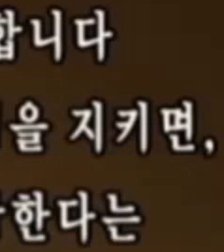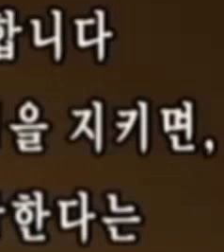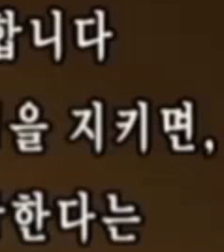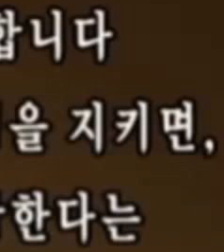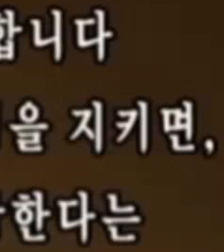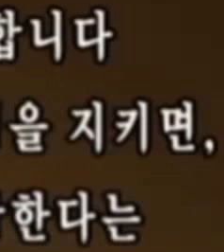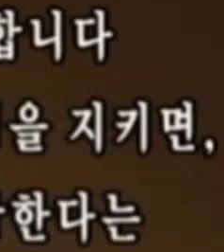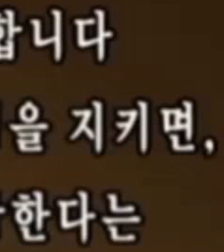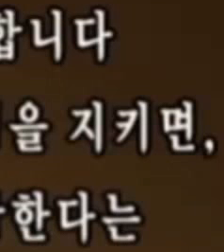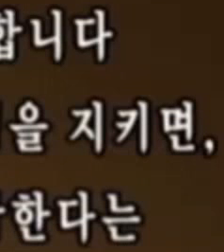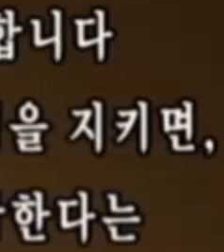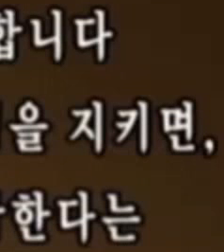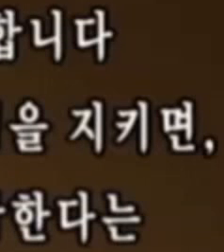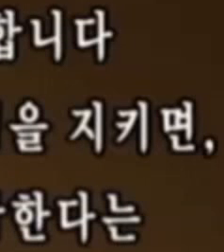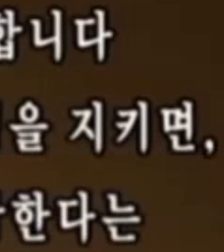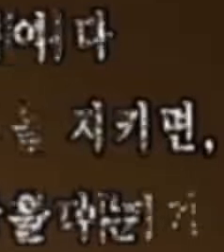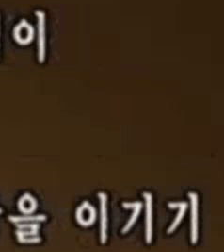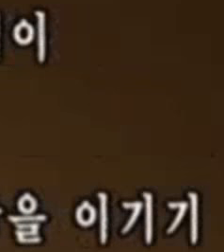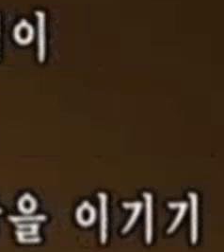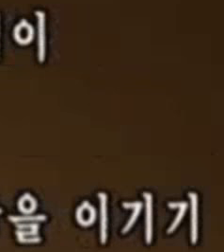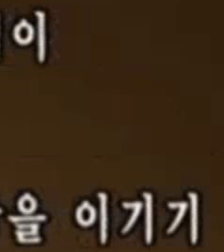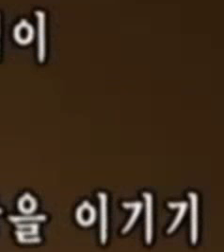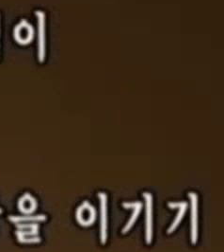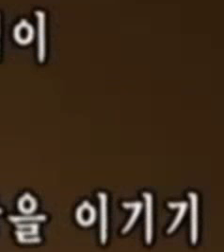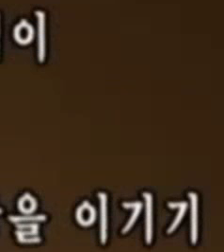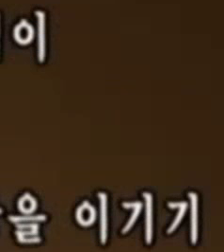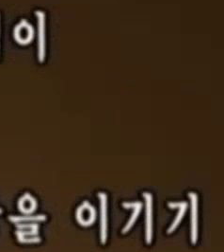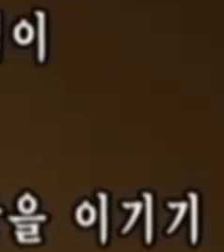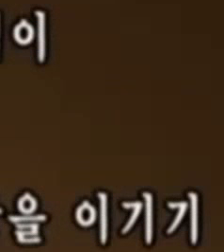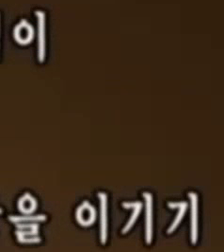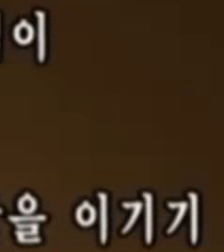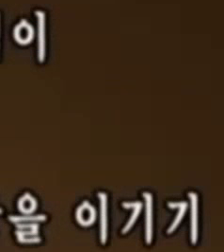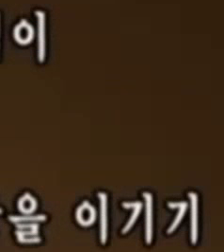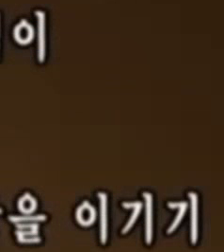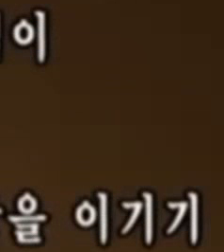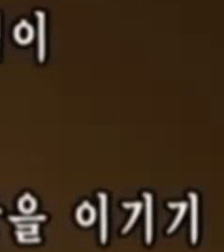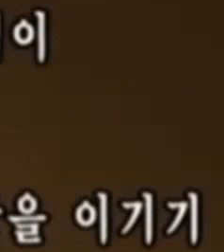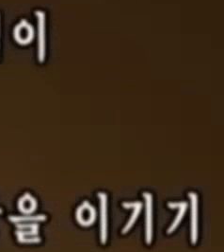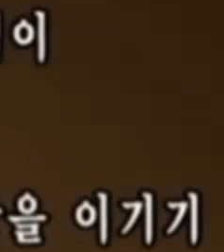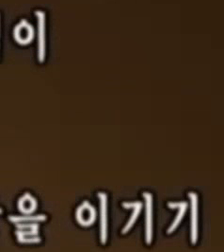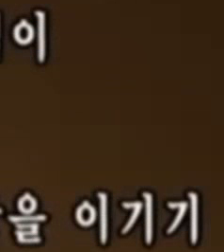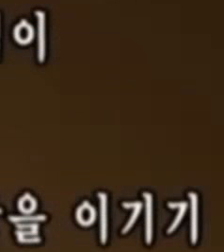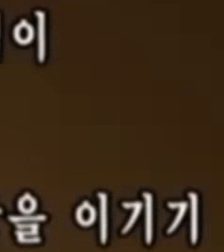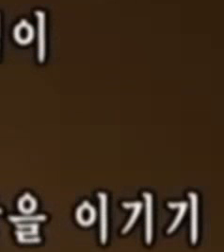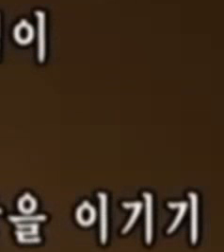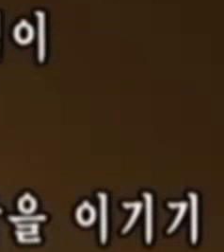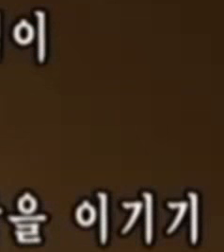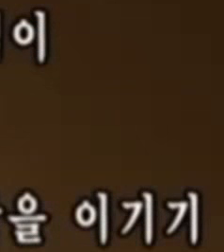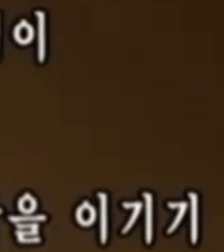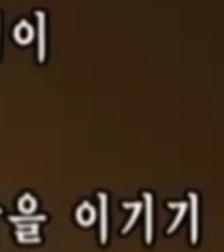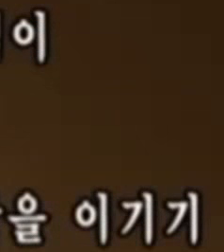이로써 우리가 하나님의 자녀를 사랑한다는 것을 압니다. 하나님을 사랑하는 것은 그 계명을 지키는